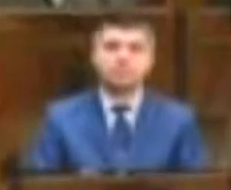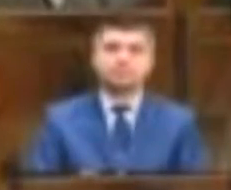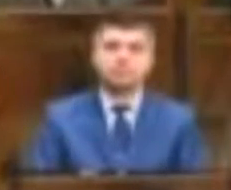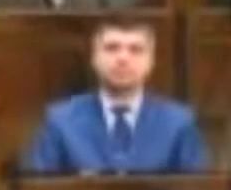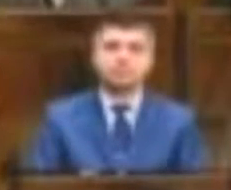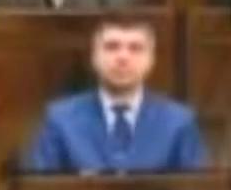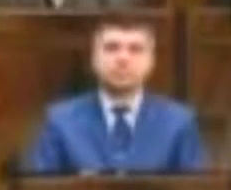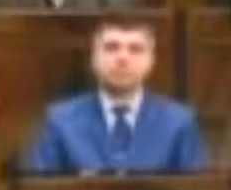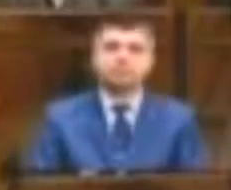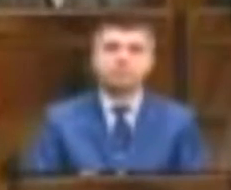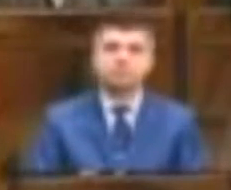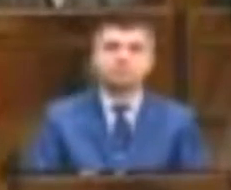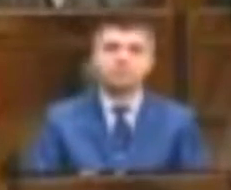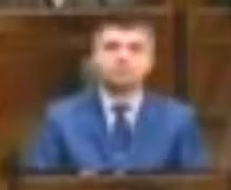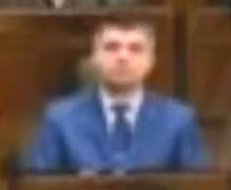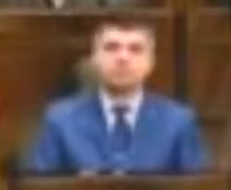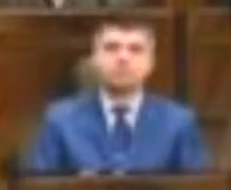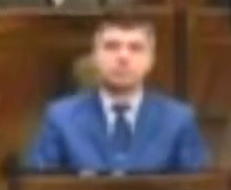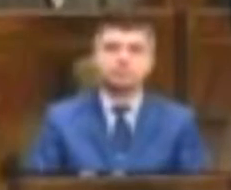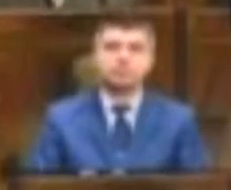في الحمد لله،